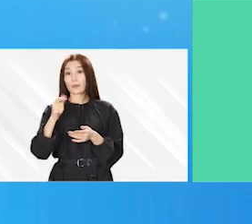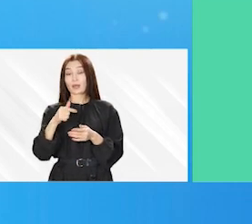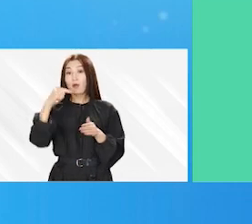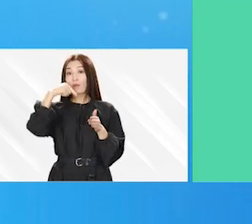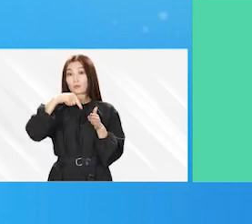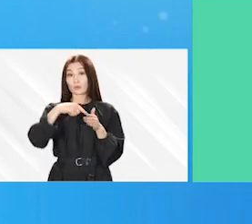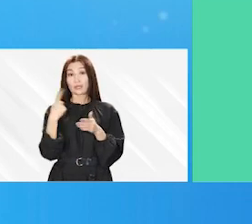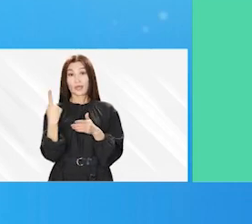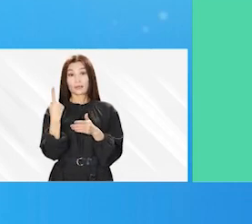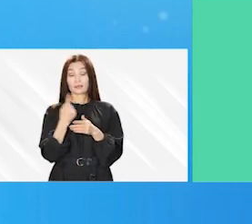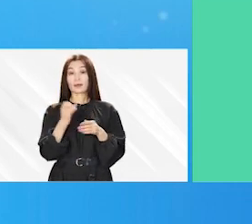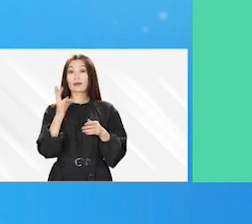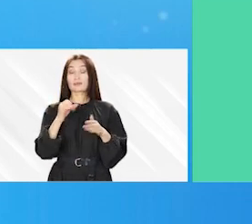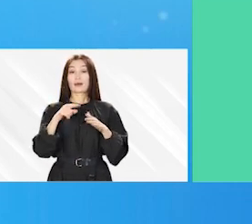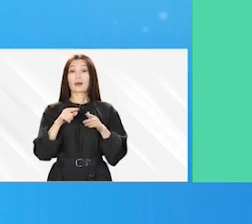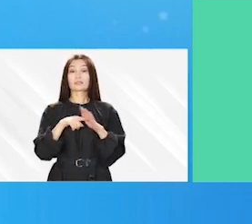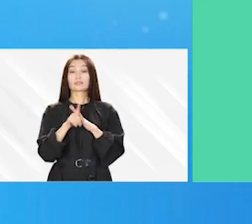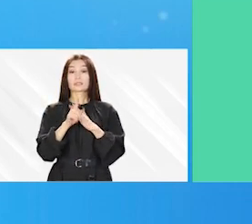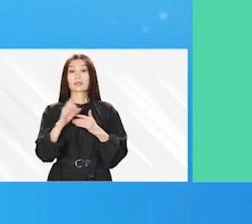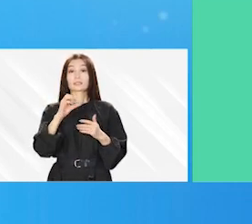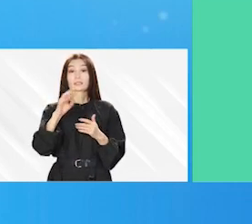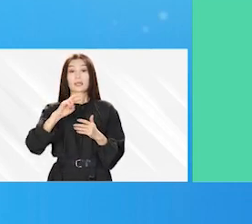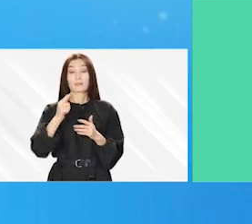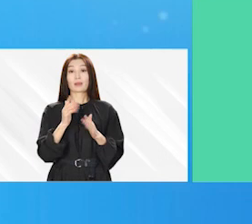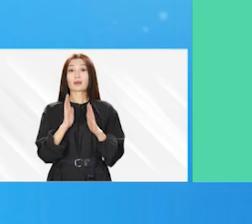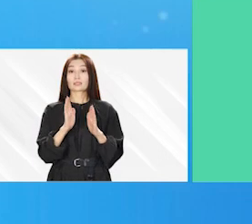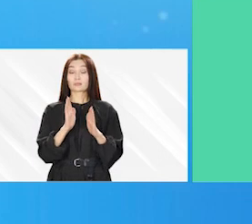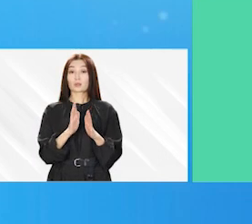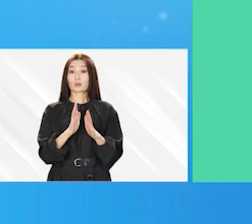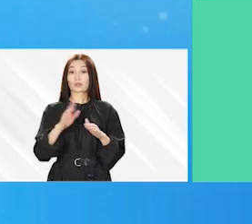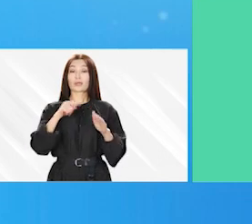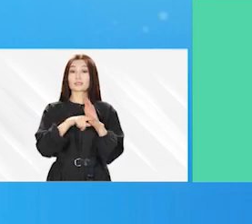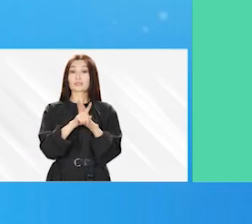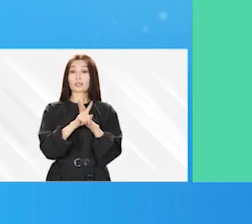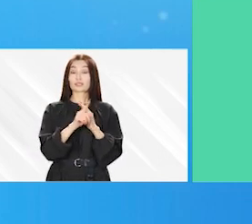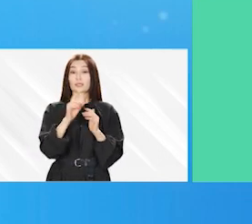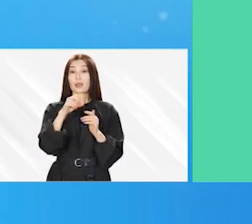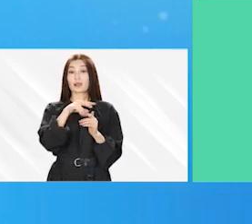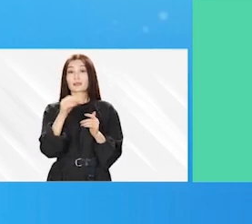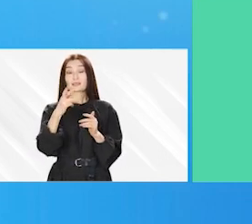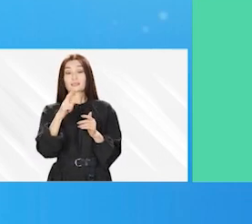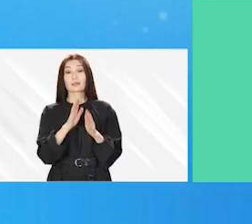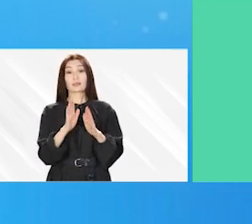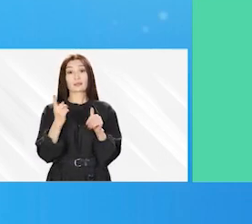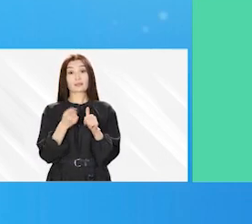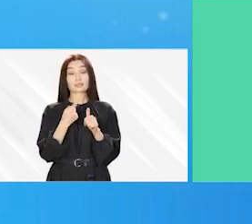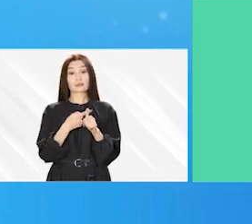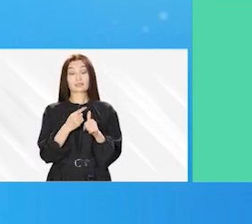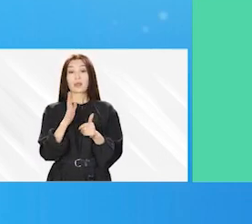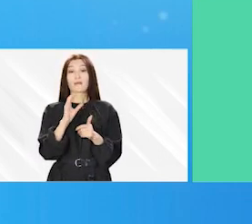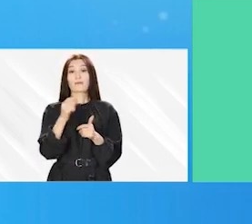от них почек на зачаточном стебле расположены только зачаточные листьях такие почки называются